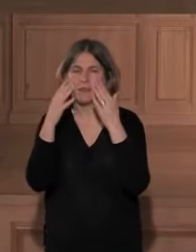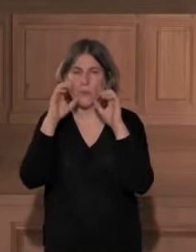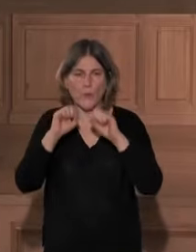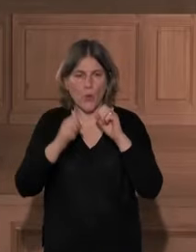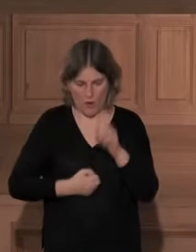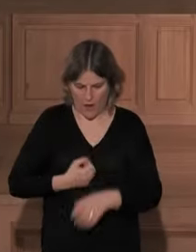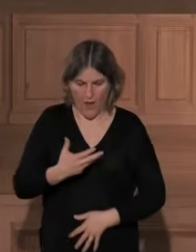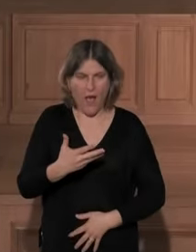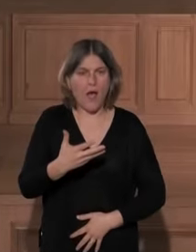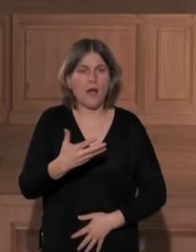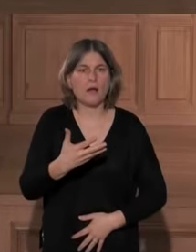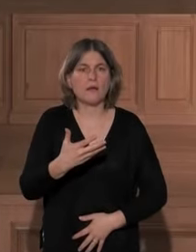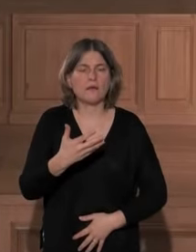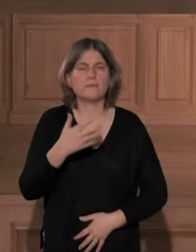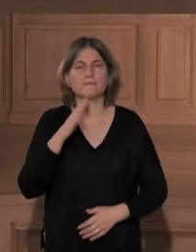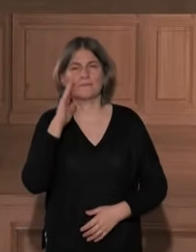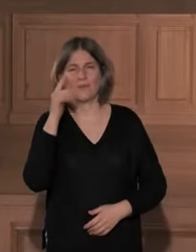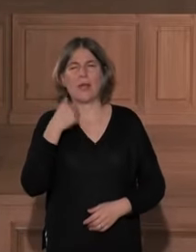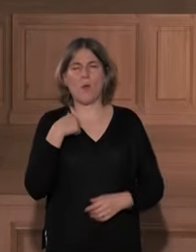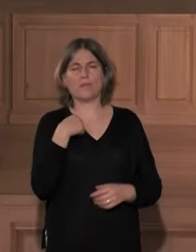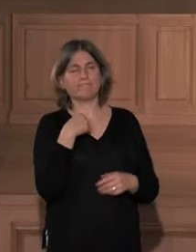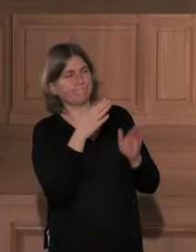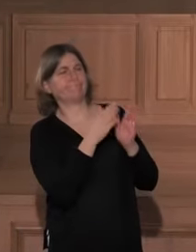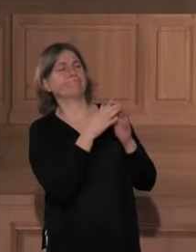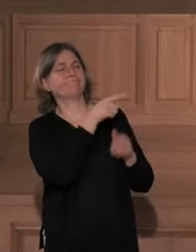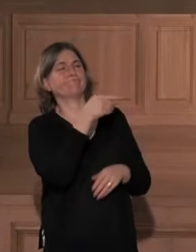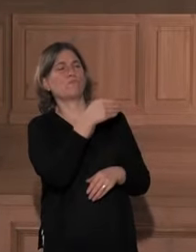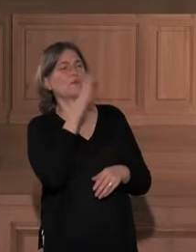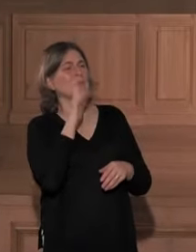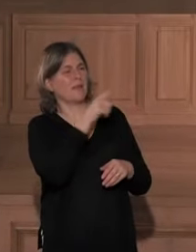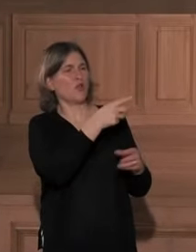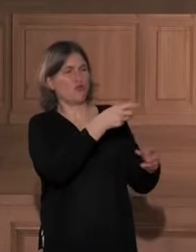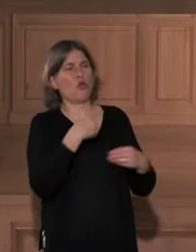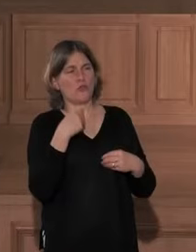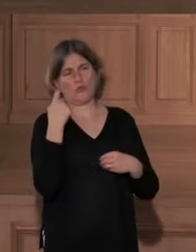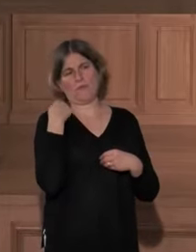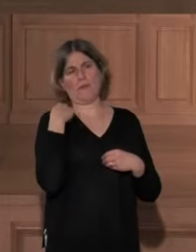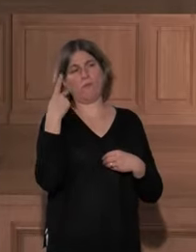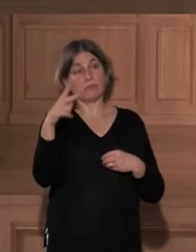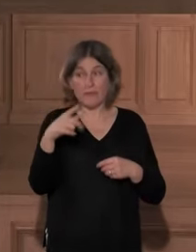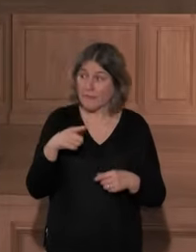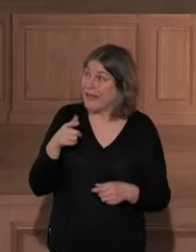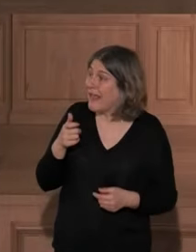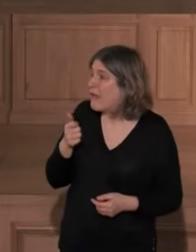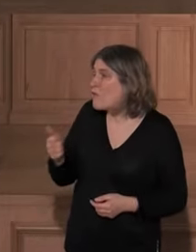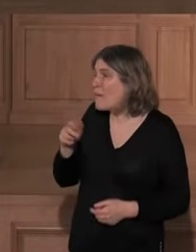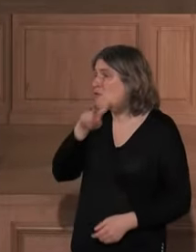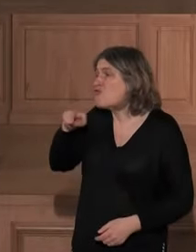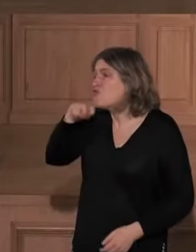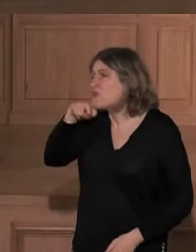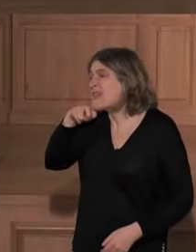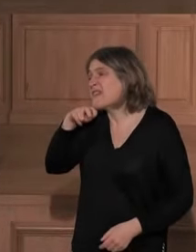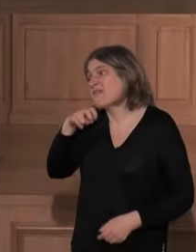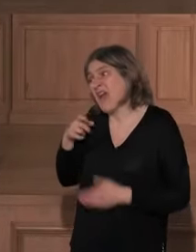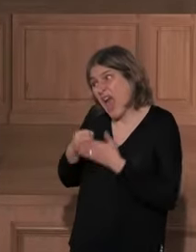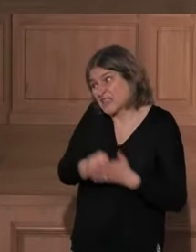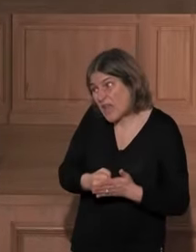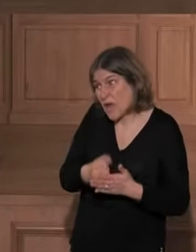après j'ai demandé à Moïse Assouline de me donner le numéro de Daoud, et il m'a dit, mais vous savez, il est musulman, et vous êtes juif, un peu intégriste, un